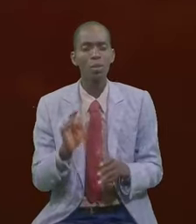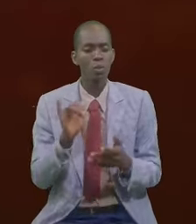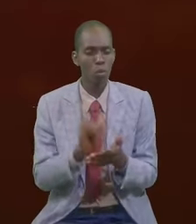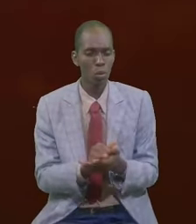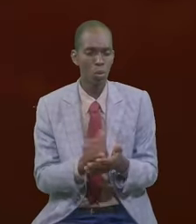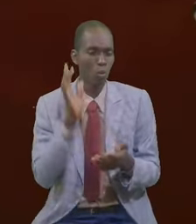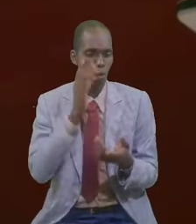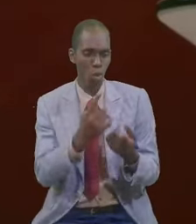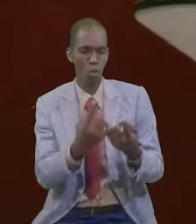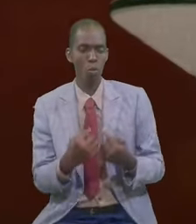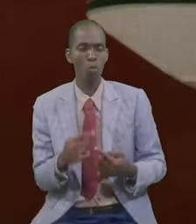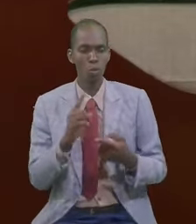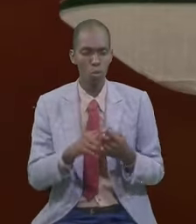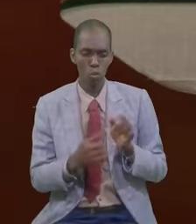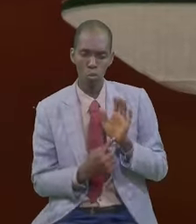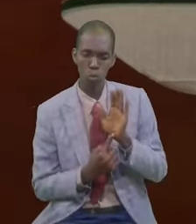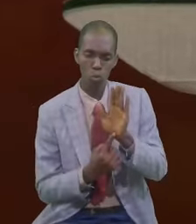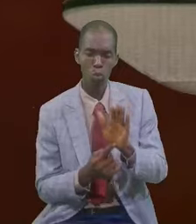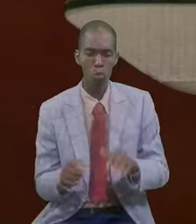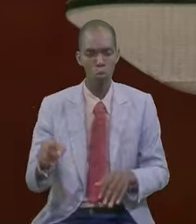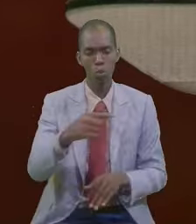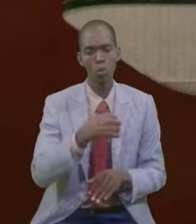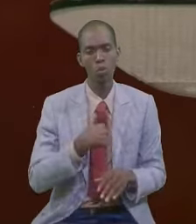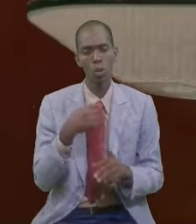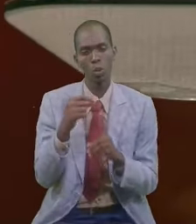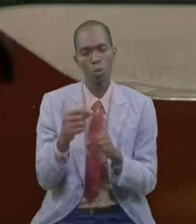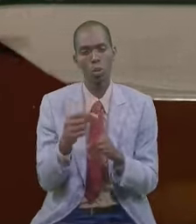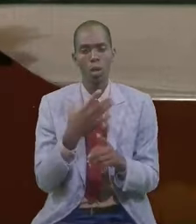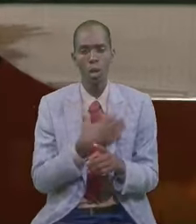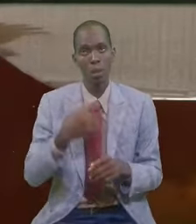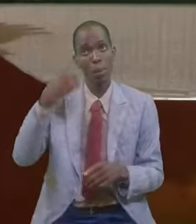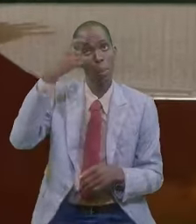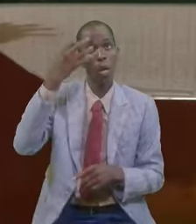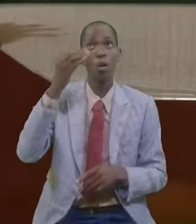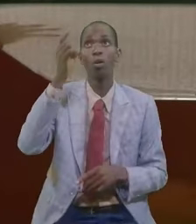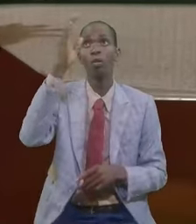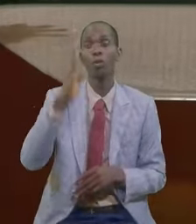qu'ils révèlent la pensée de Dieu à nous.